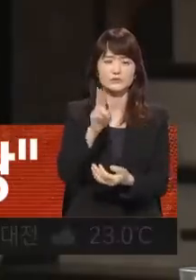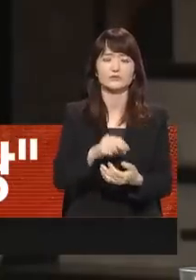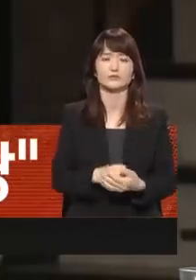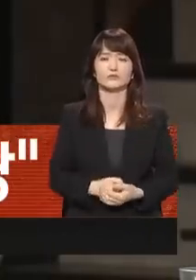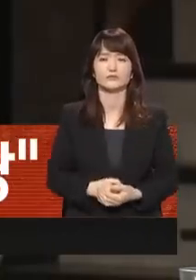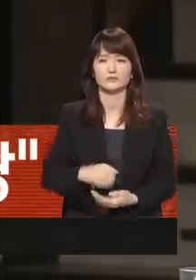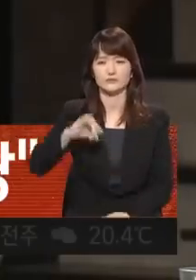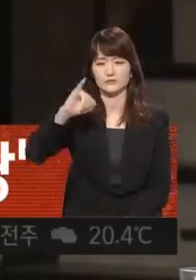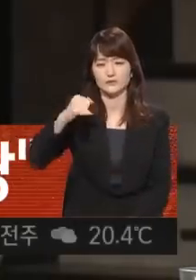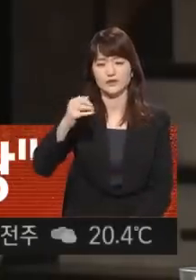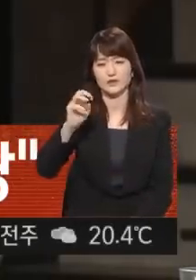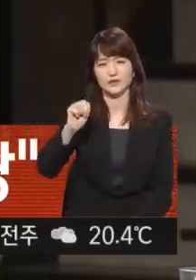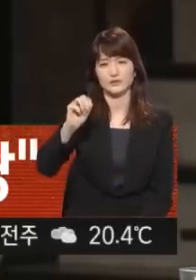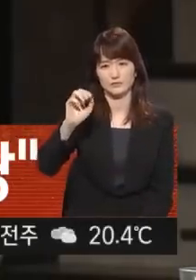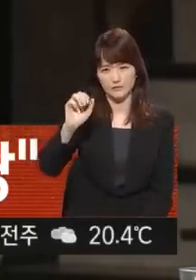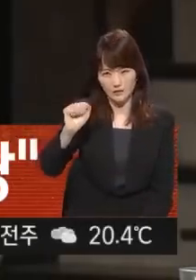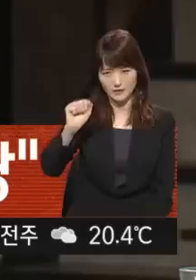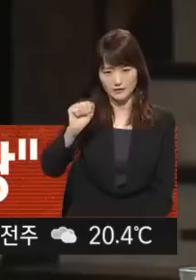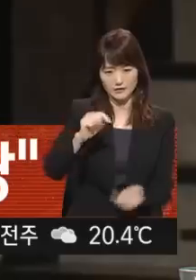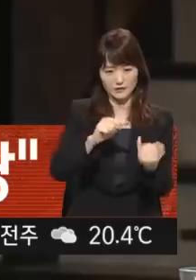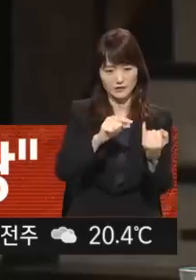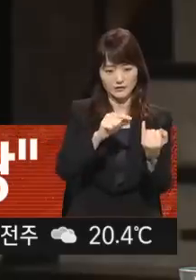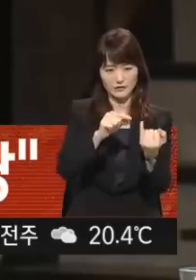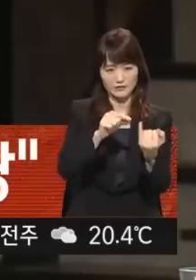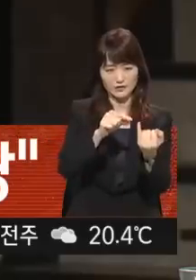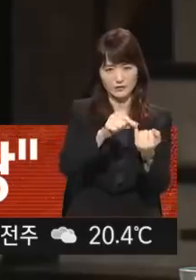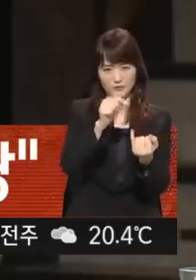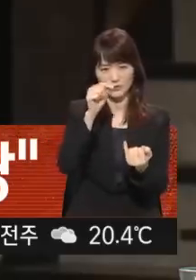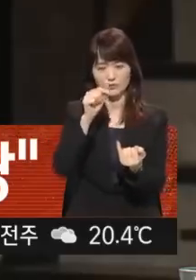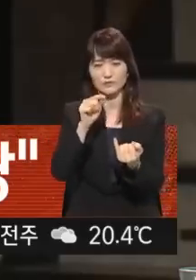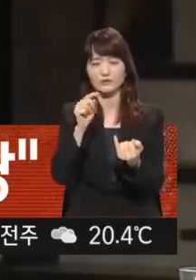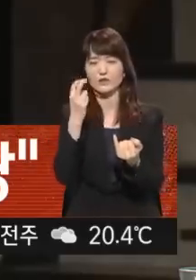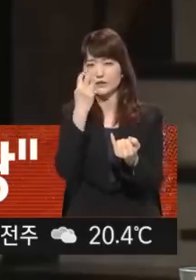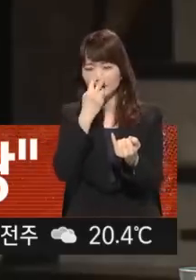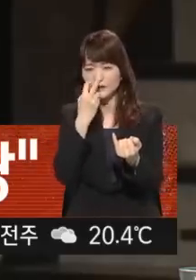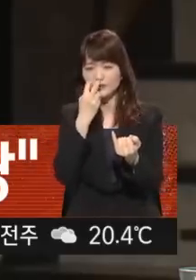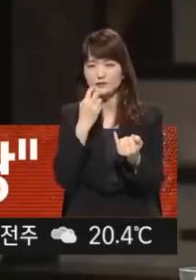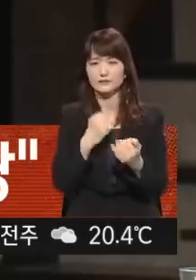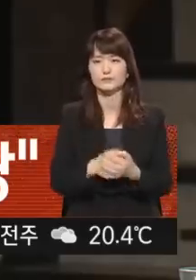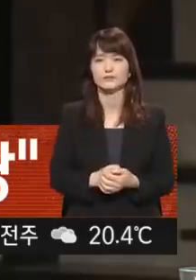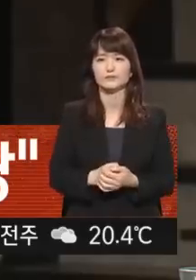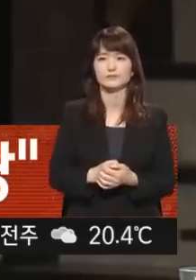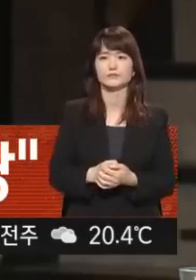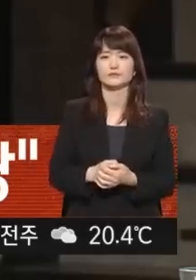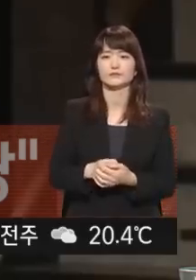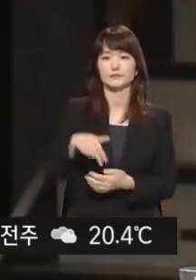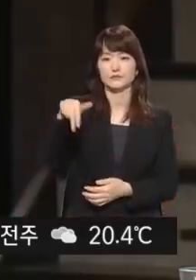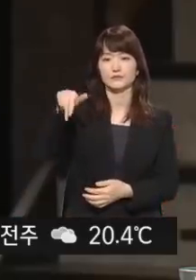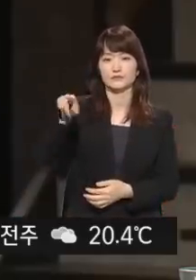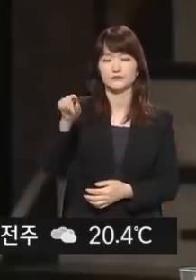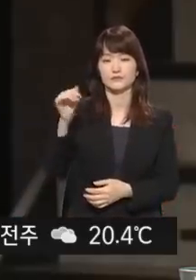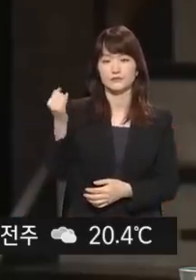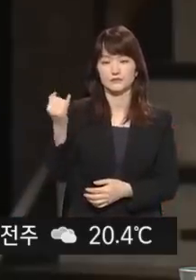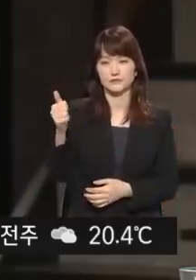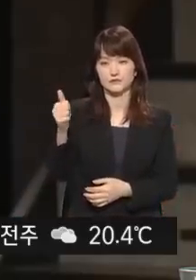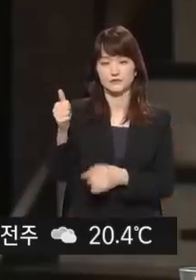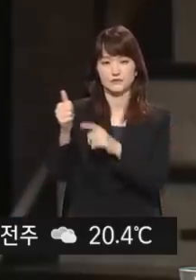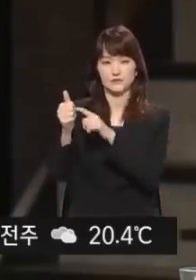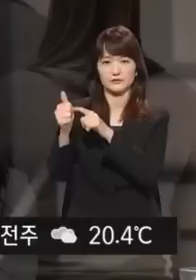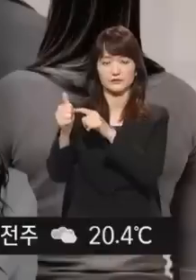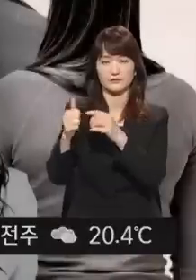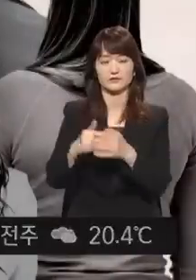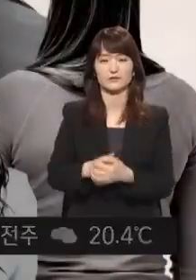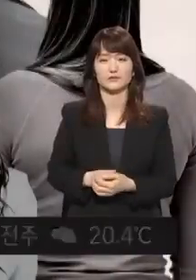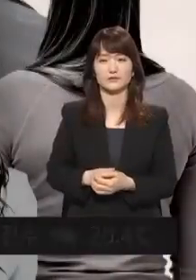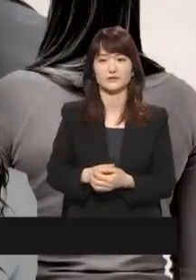여신도 소위 그 신앙 스타들을 관리하면서 이런 얘기를 했다 그래요 증명석은 재림예수다 그리고 이제 이거는 다른